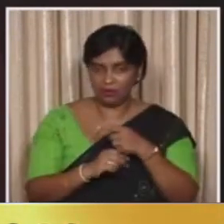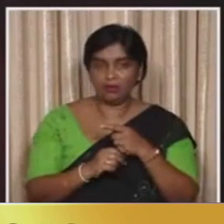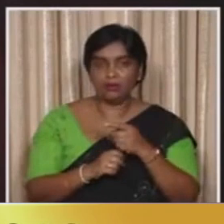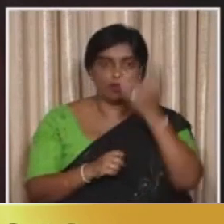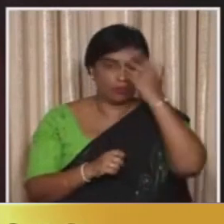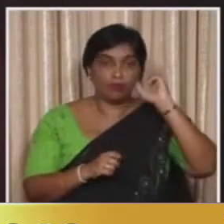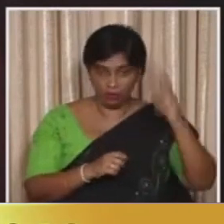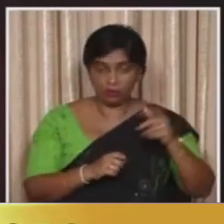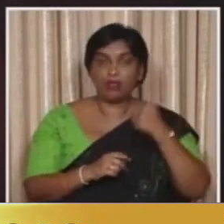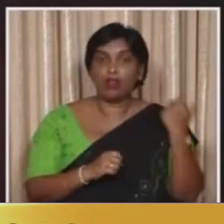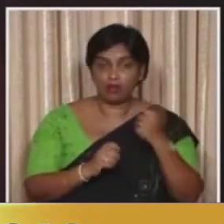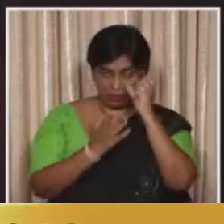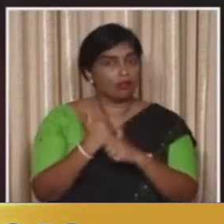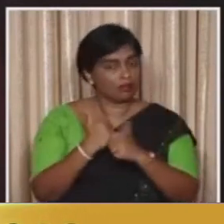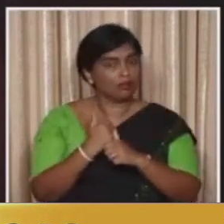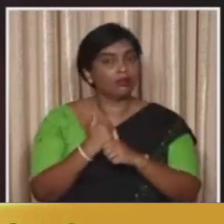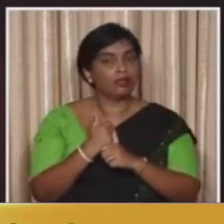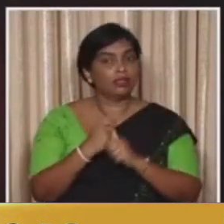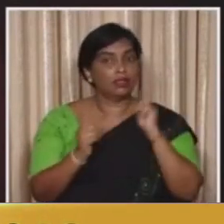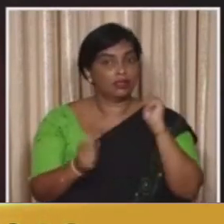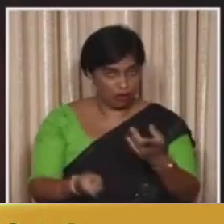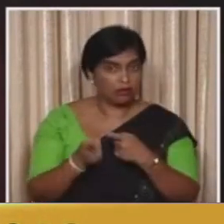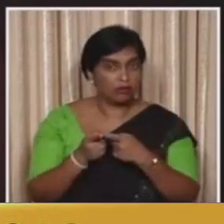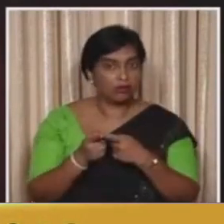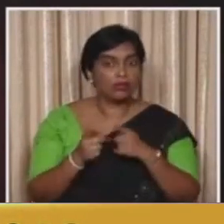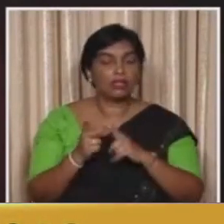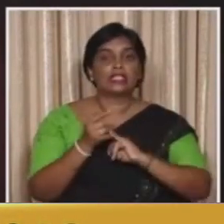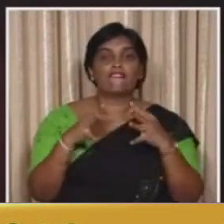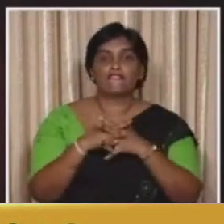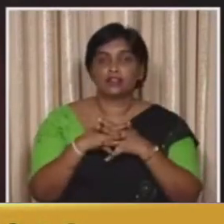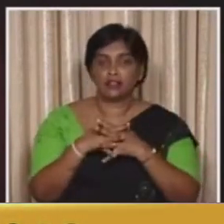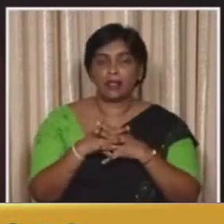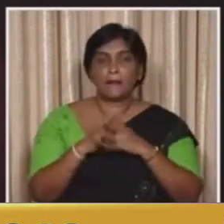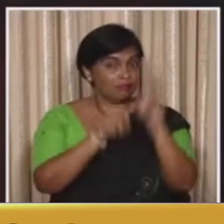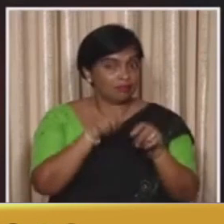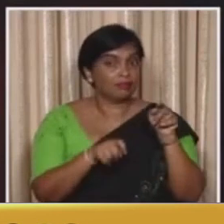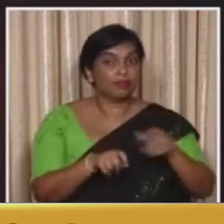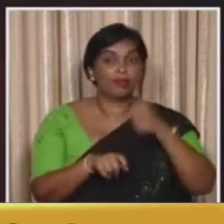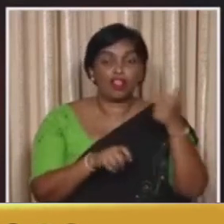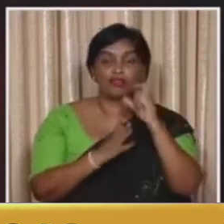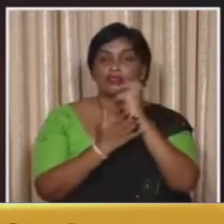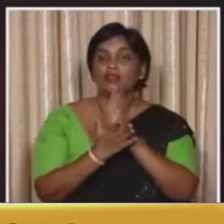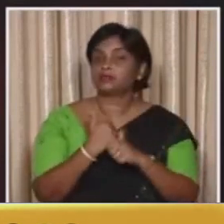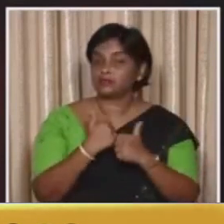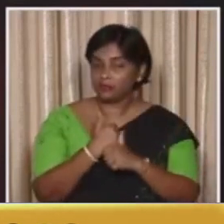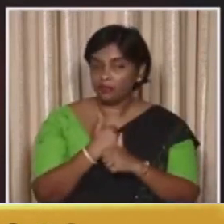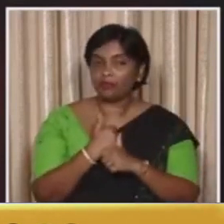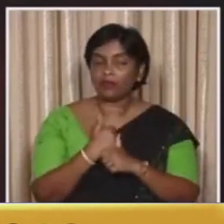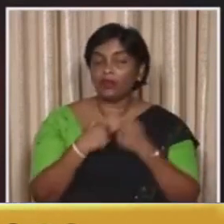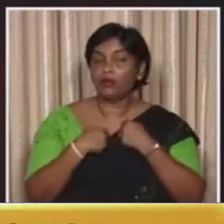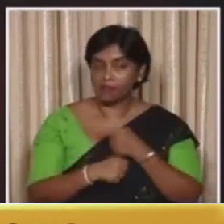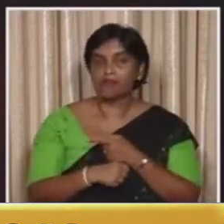මුත්තයා මුරලිදරන් කරන්නේ අලුත් ව්‍යවස්ථාවක් හදලා ශ්‍රී ලංකාවේ ක්‍රිකට් විනාශ කරන්නද? සිදත් වෙත්තමුණි, මයිකල් තිසේරා අලුත් ව්‍යවස්ථාවක් හදන්නට